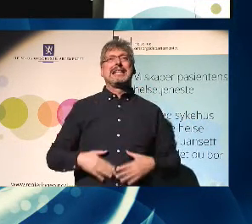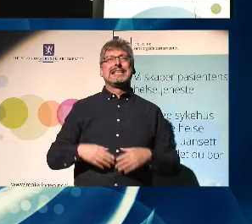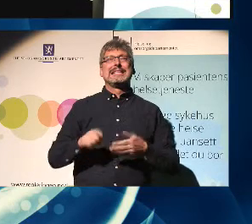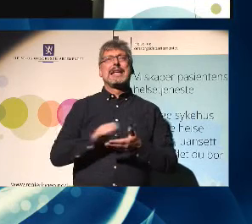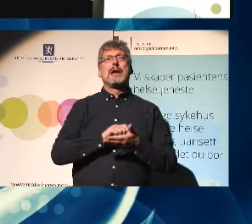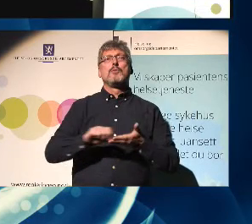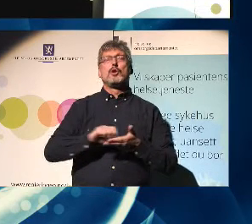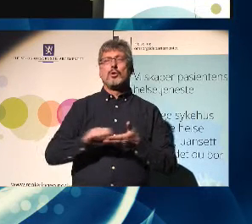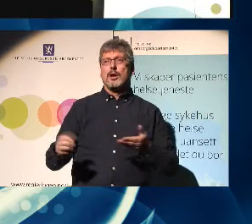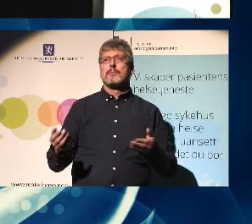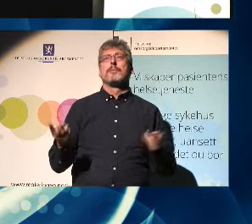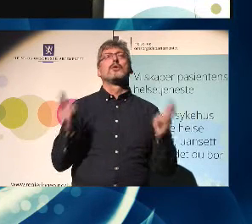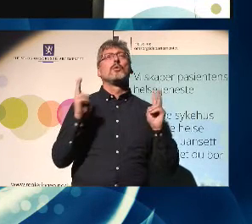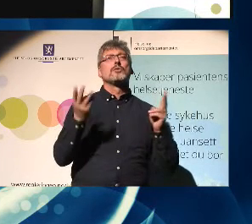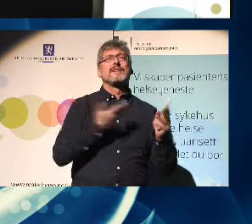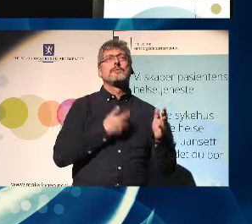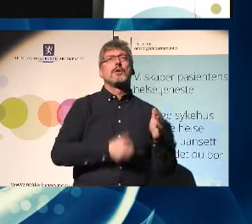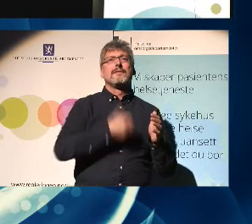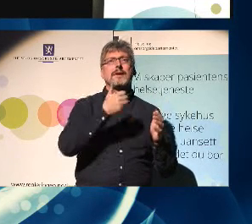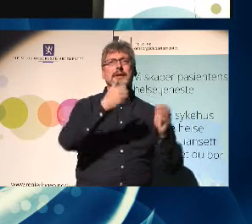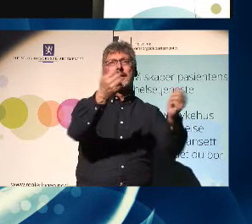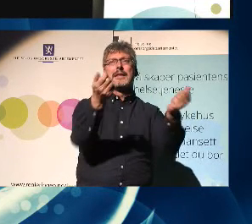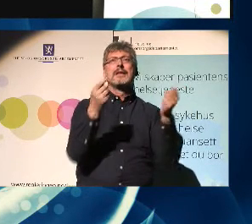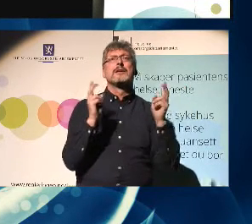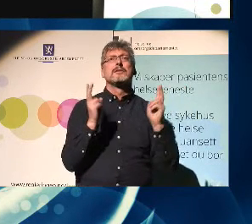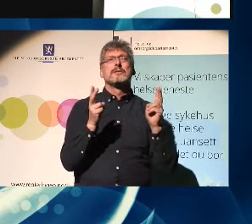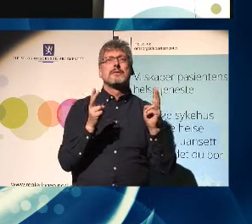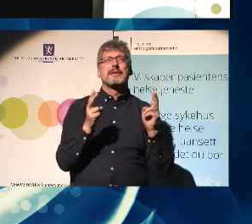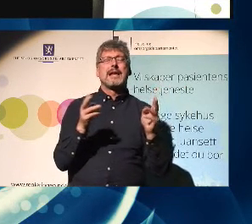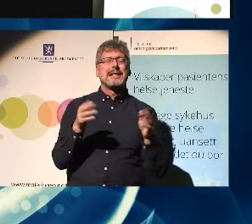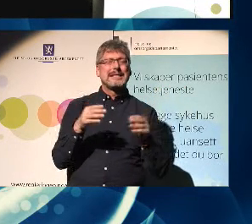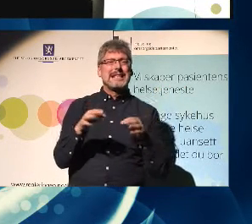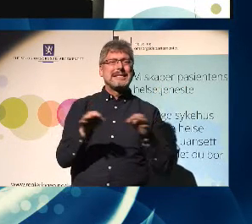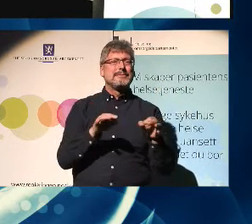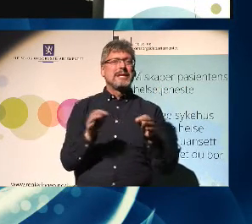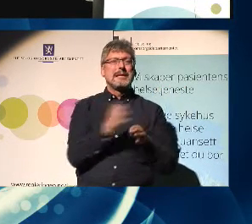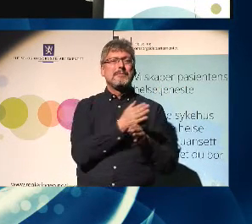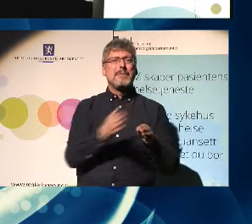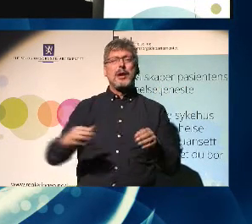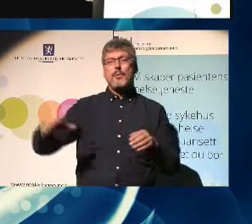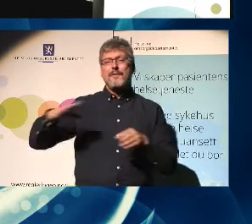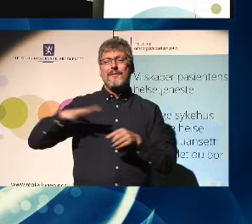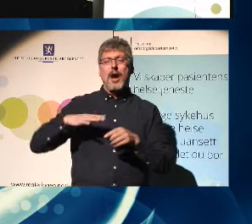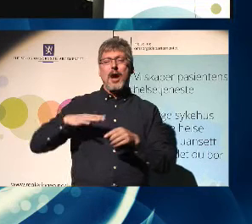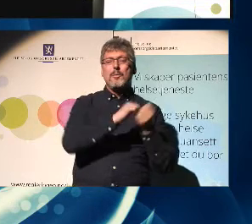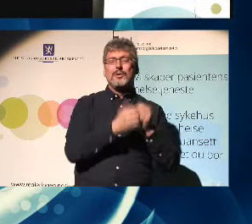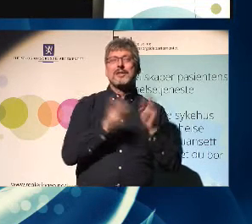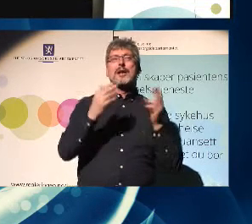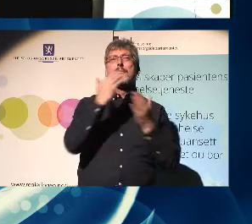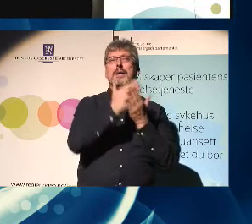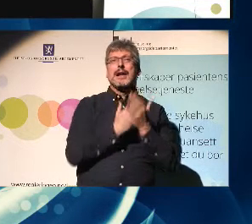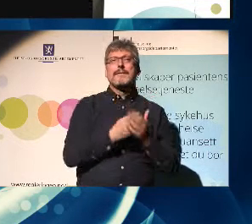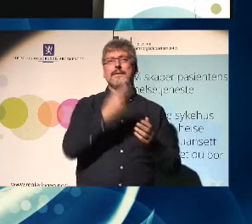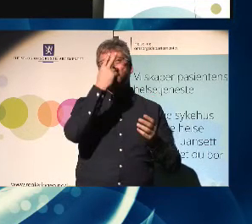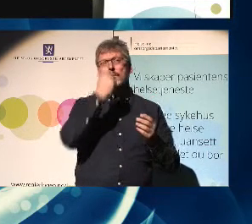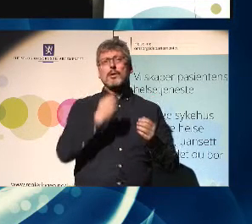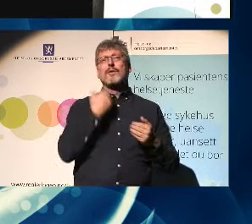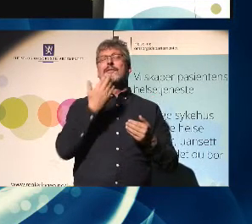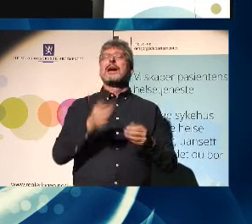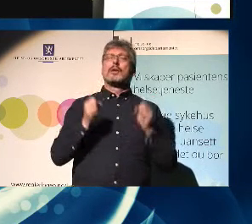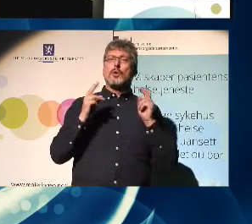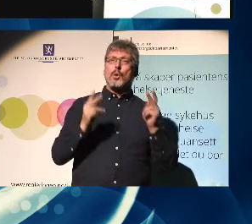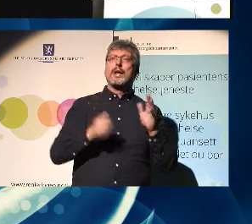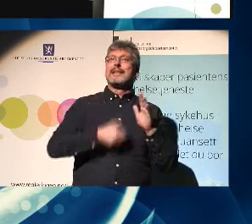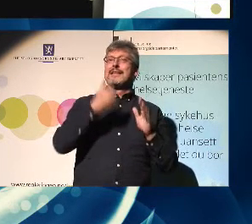også. For eksempel dette spillet med å befinne seg mellom fag og politikk, det gjelder de samme reglene. Og det å prøve å være en all right leder,